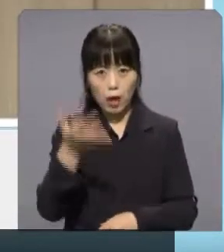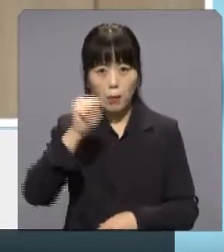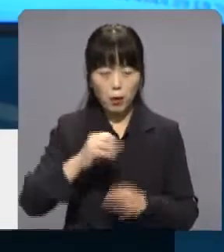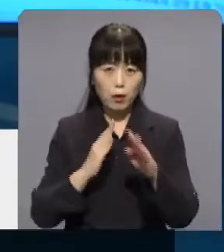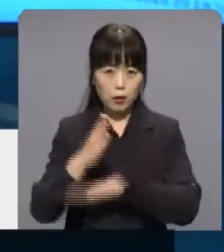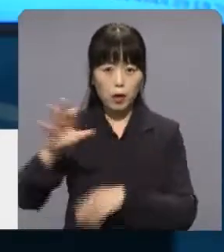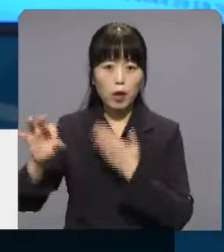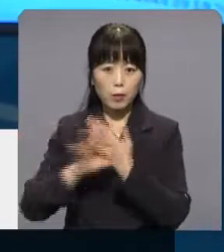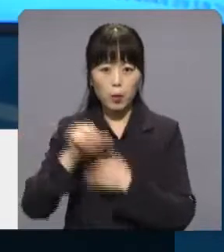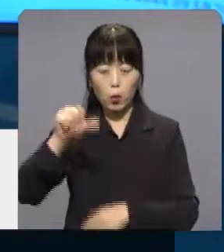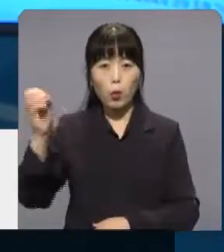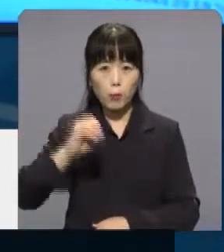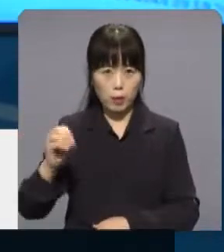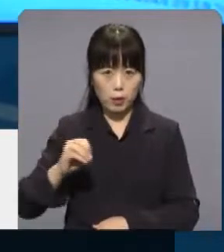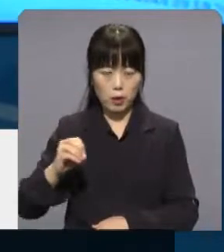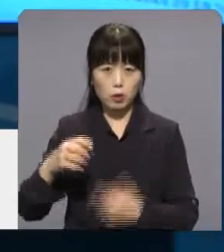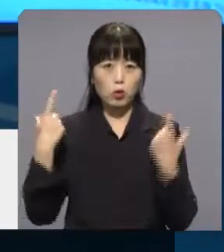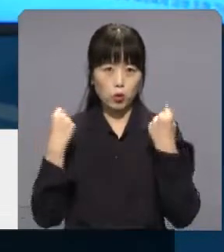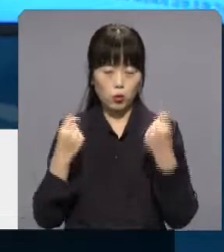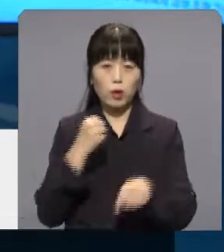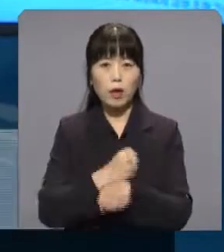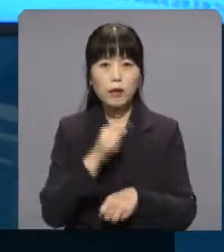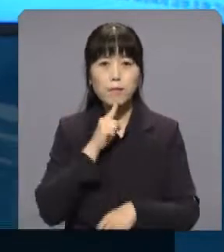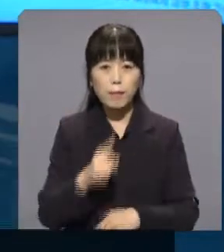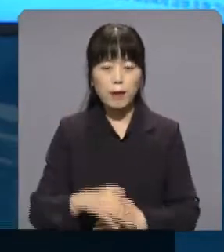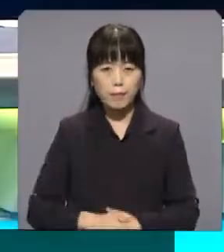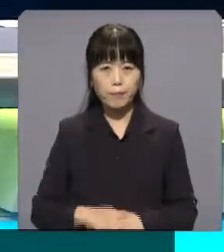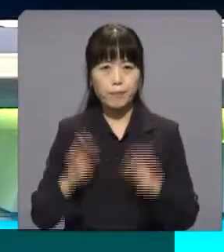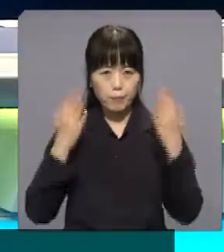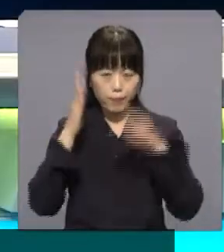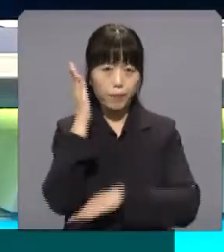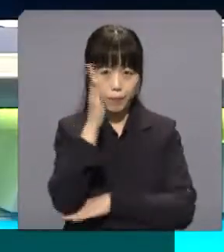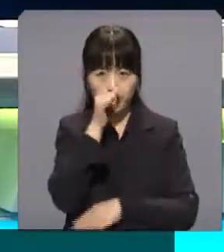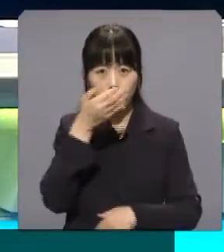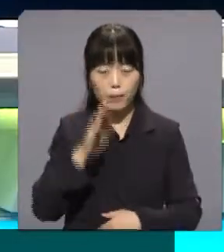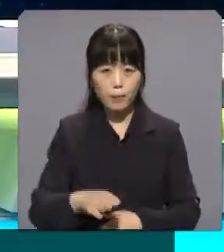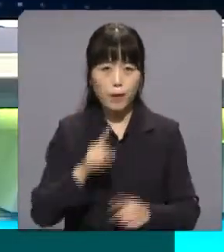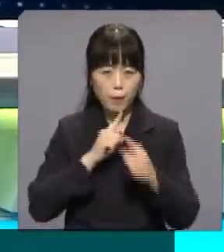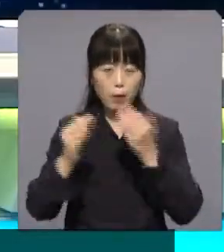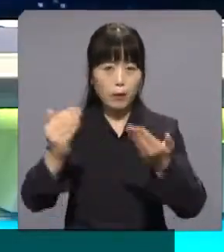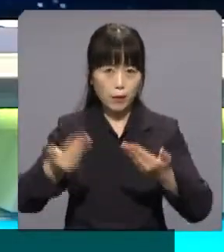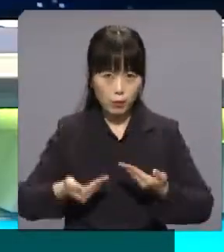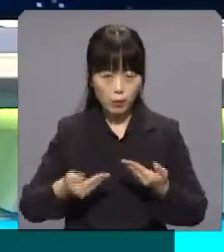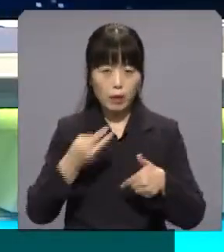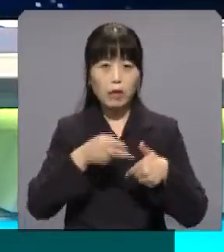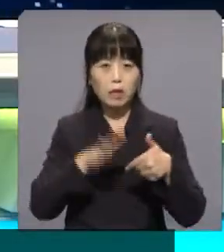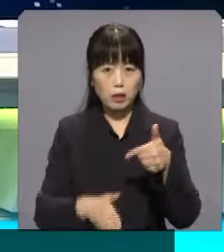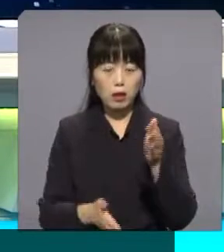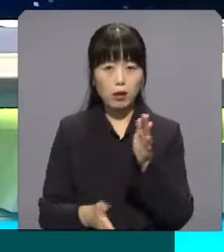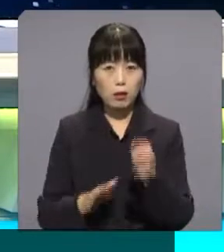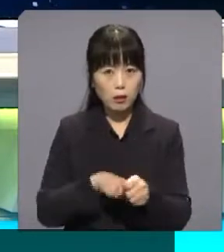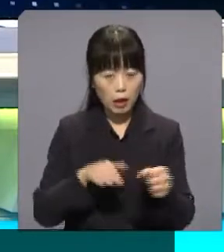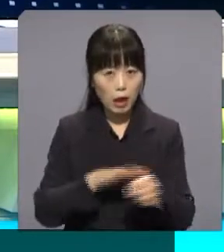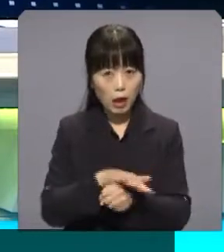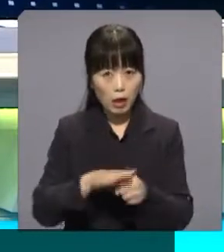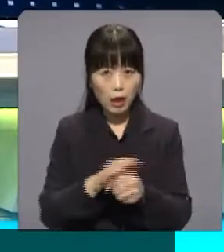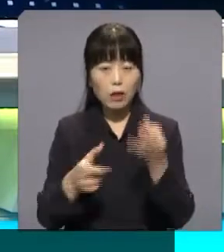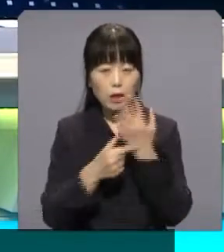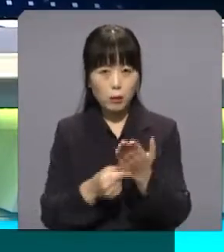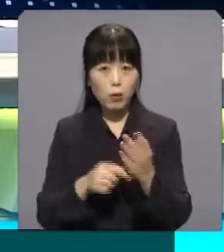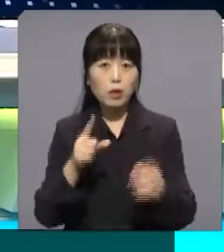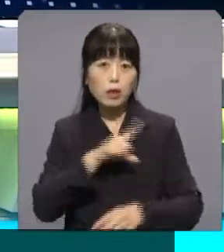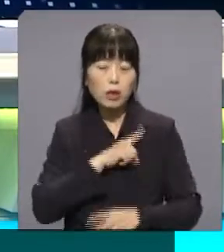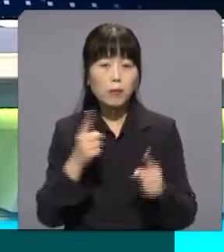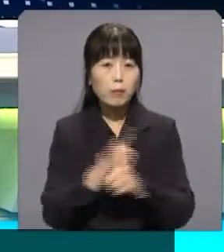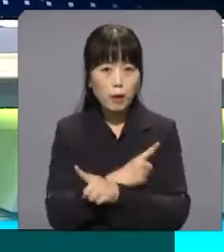가맹점은 5%를 유지한다라고 합니다 예 어쨌든 반가운 소식인데 지금 말씀하셨지만 인천사랑 상품권으로 이름이 바뀌었단